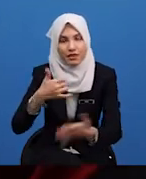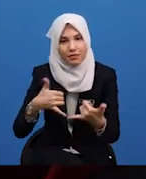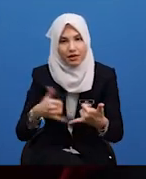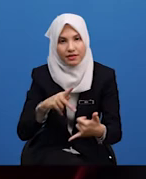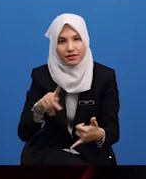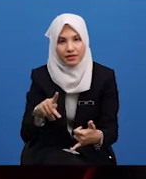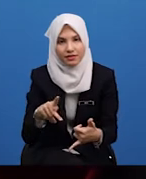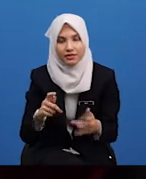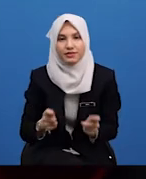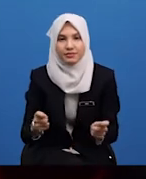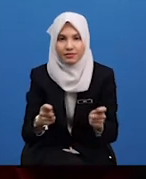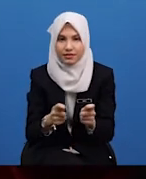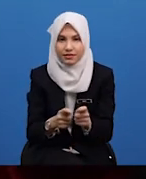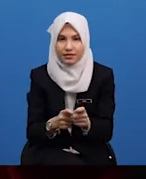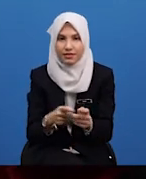ini.